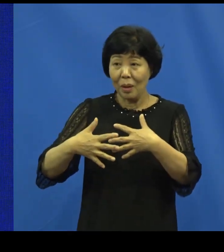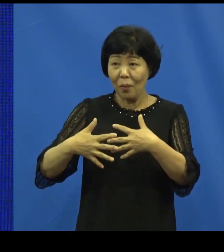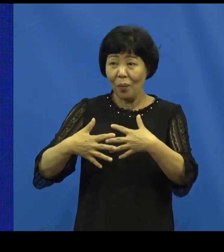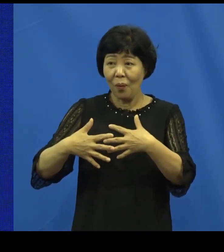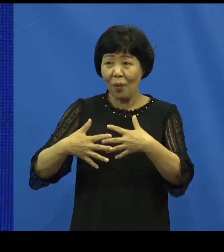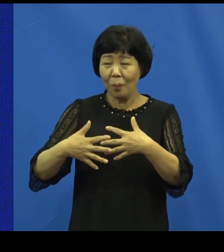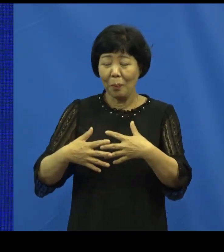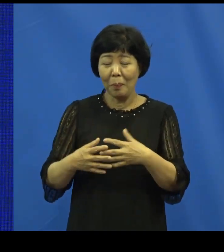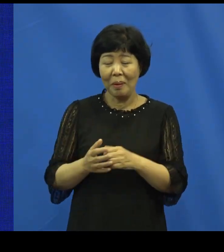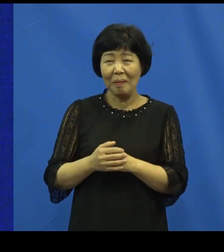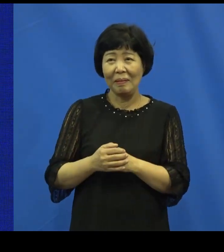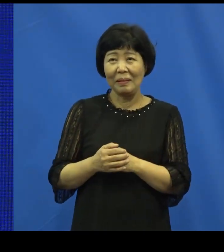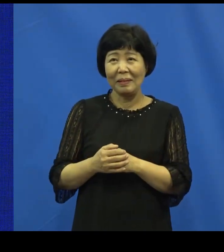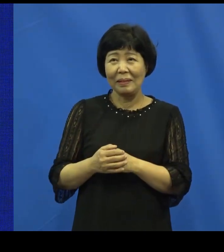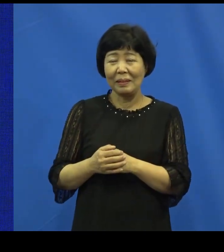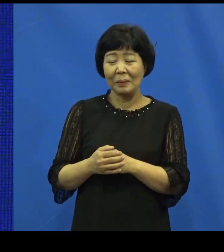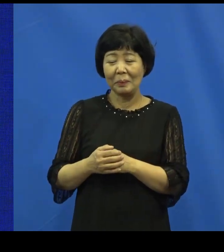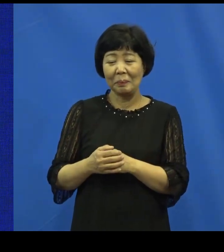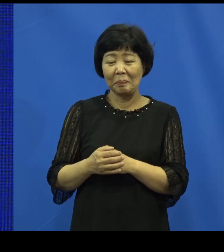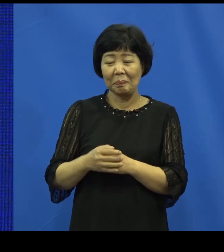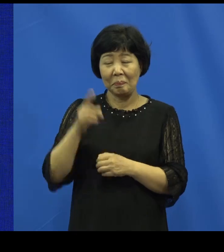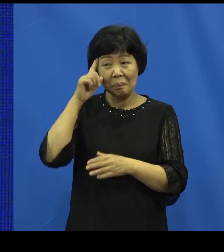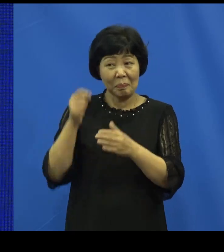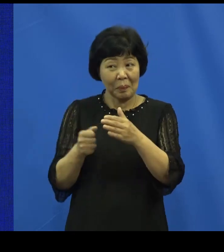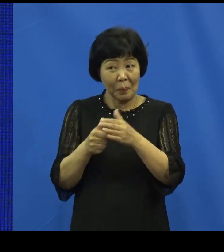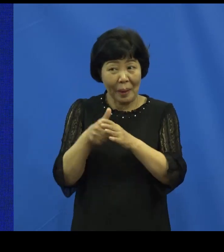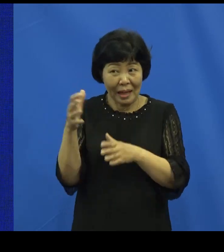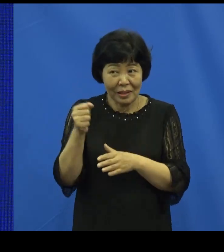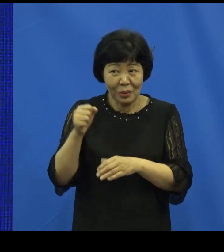하고 요령 있게 살아가는 게